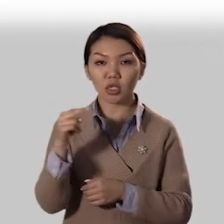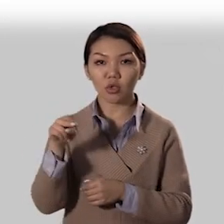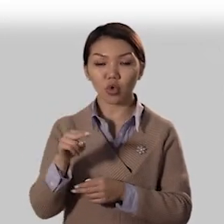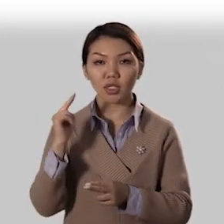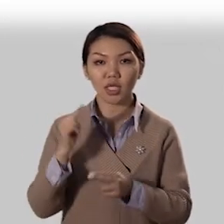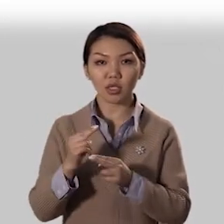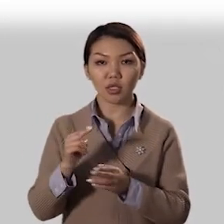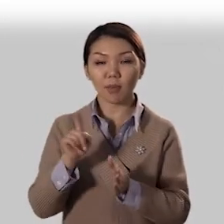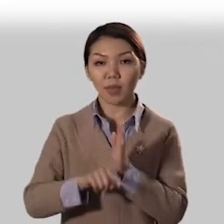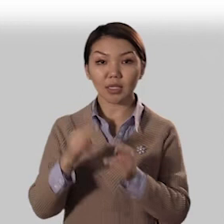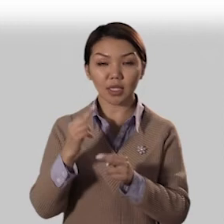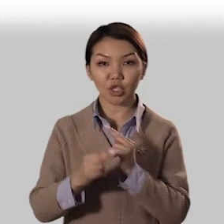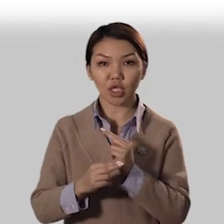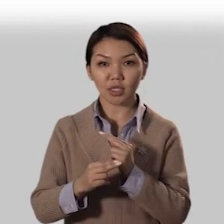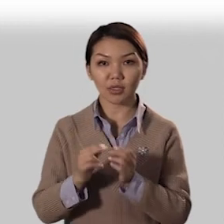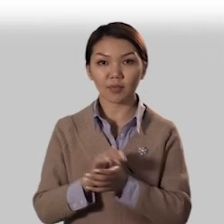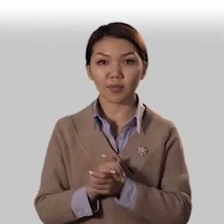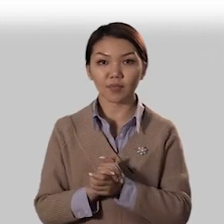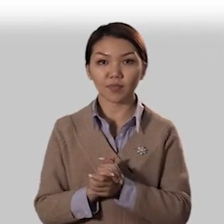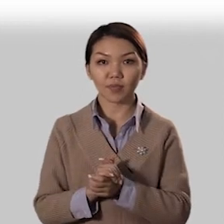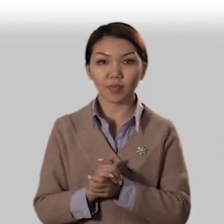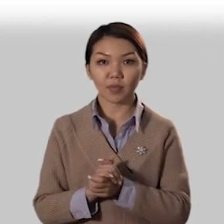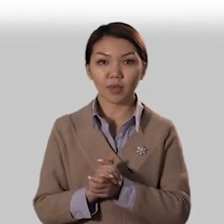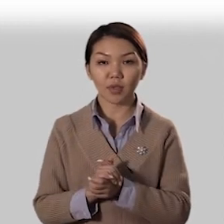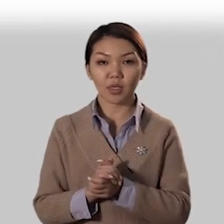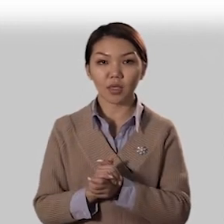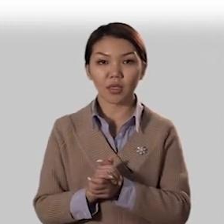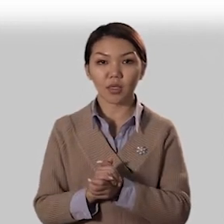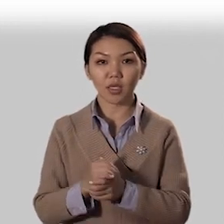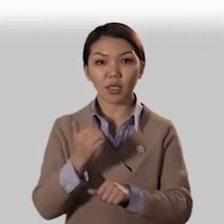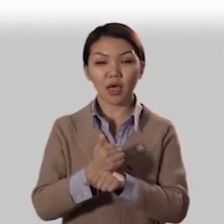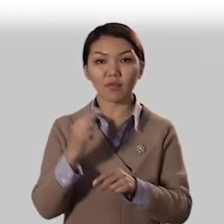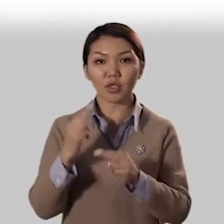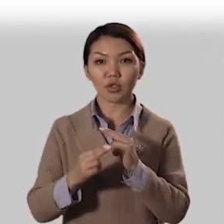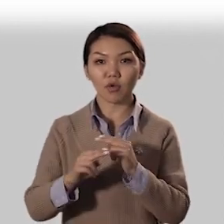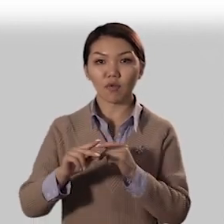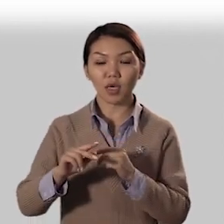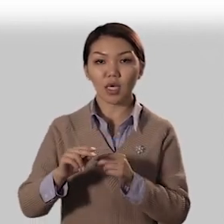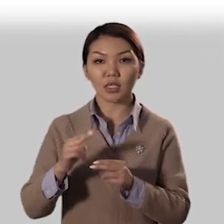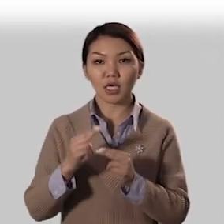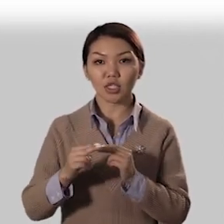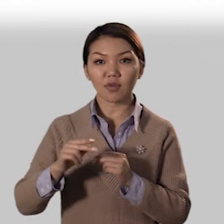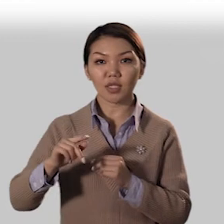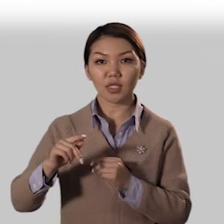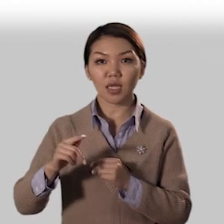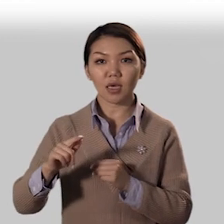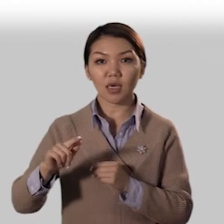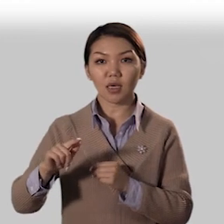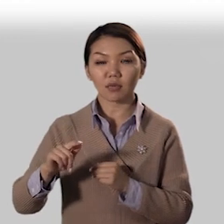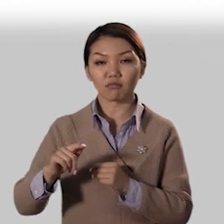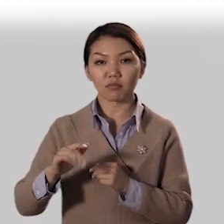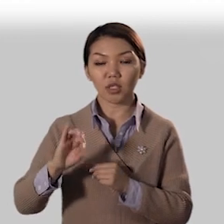окончанием основой на согласны с мягким знаком особая группа это